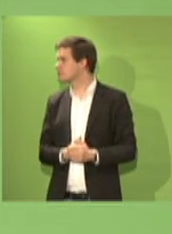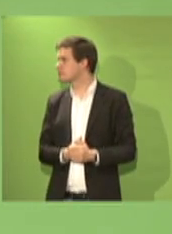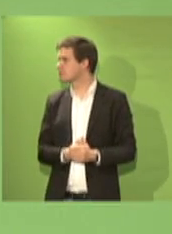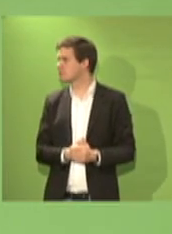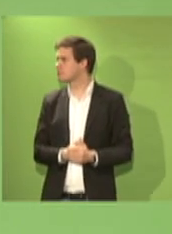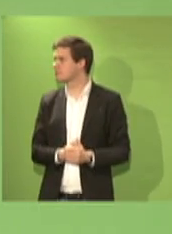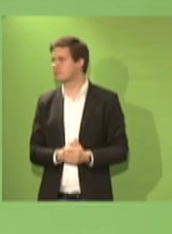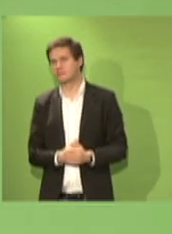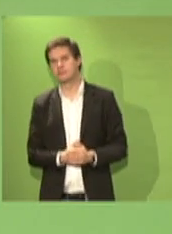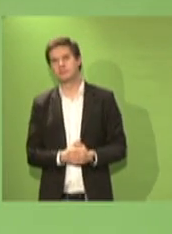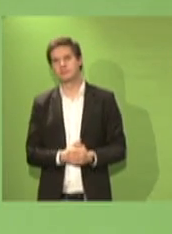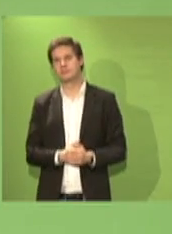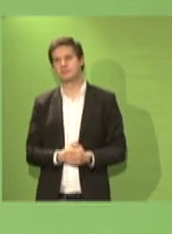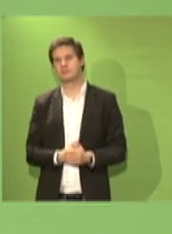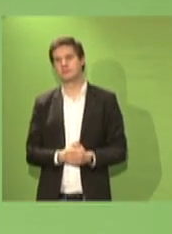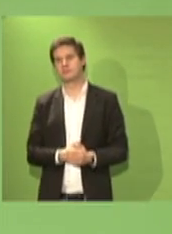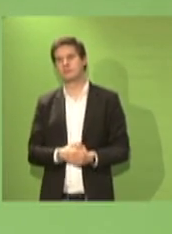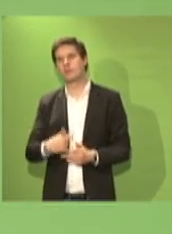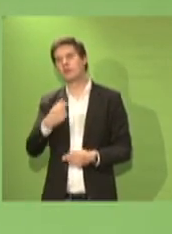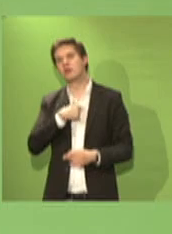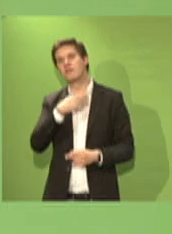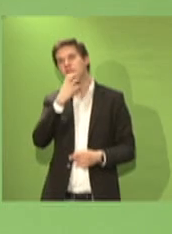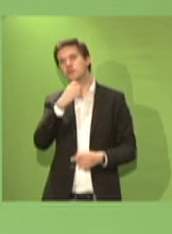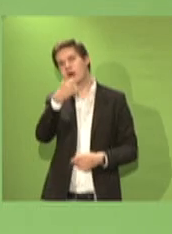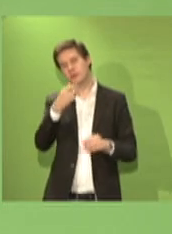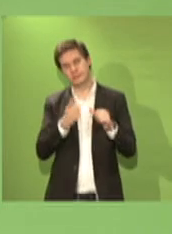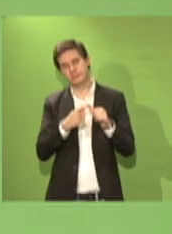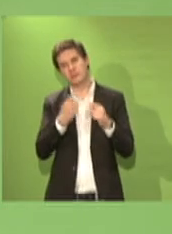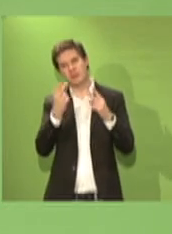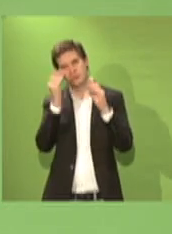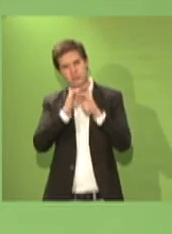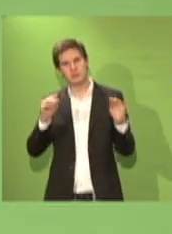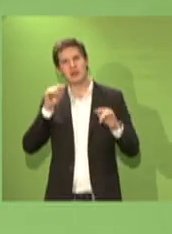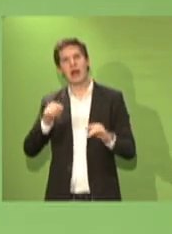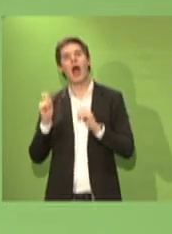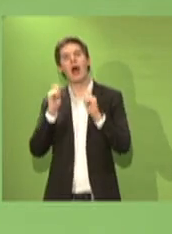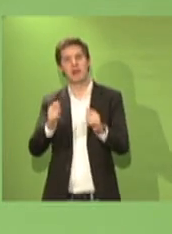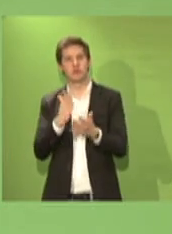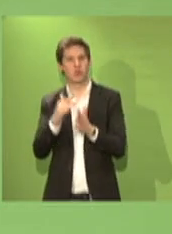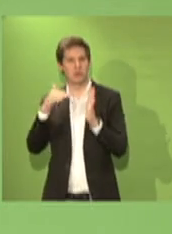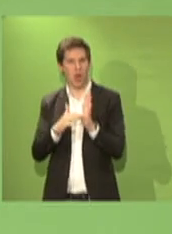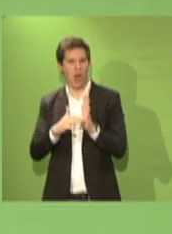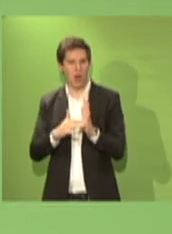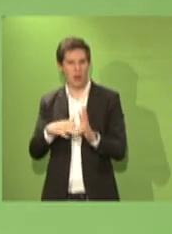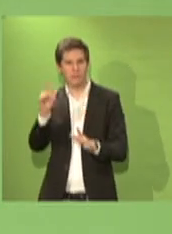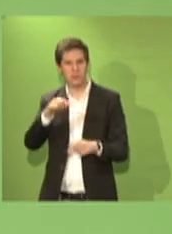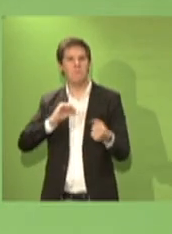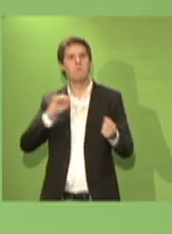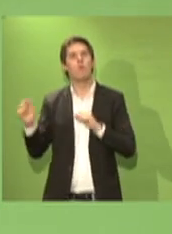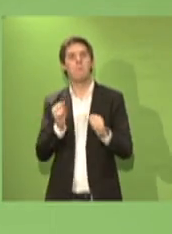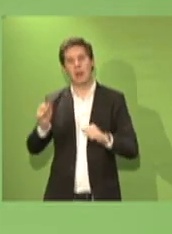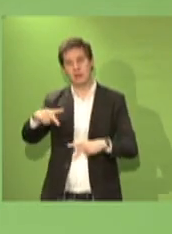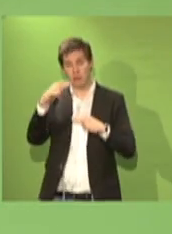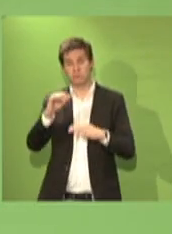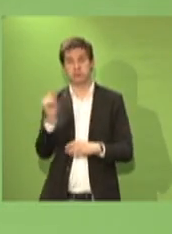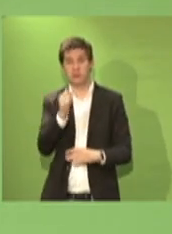Ich würde euch einen wichtigen Punkt sozusagen, der steht auch in dem Antrag drin, das ist ja ein guter Leitantrag, der Mobilitätsteil ist da wirklich breit, auch wenn